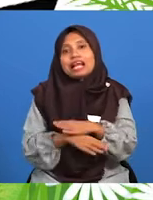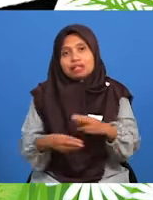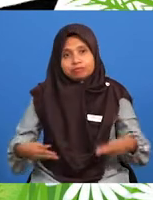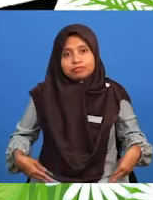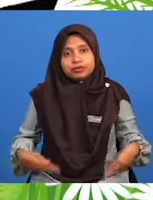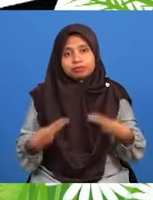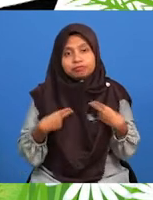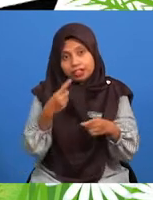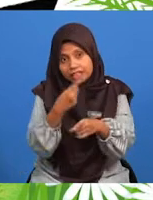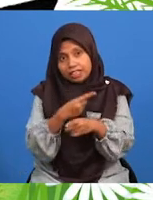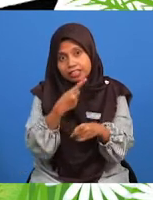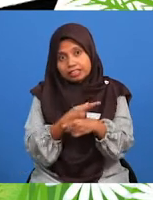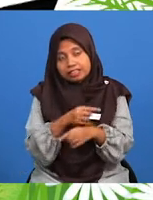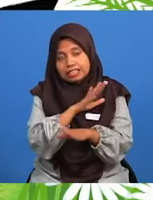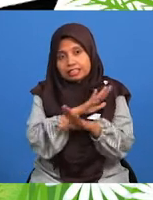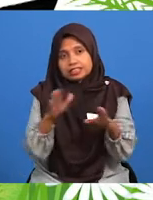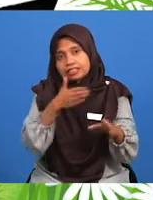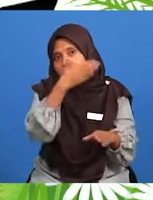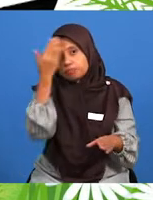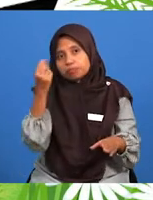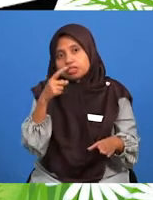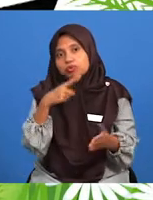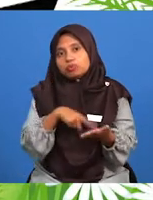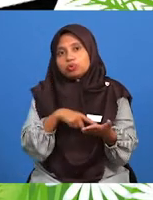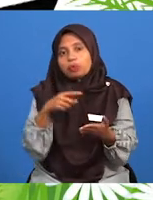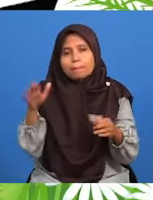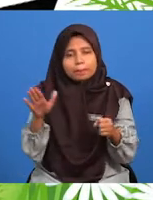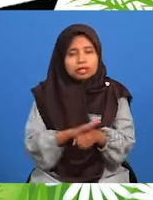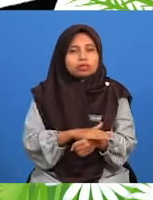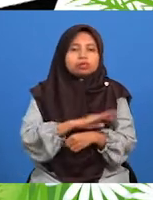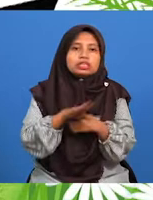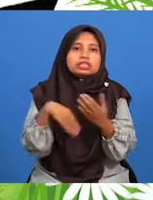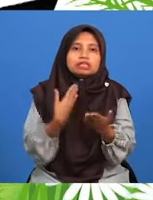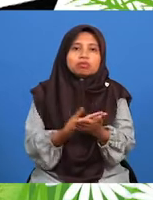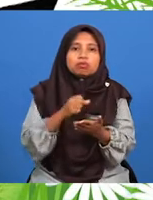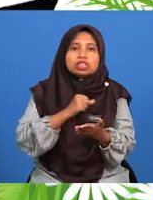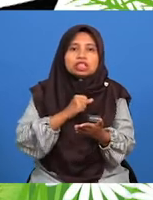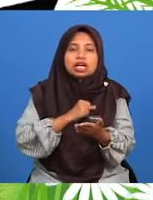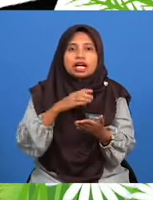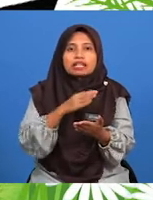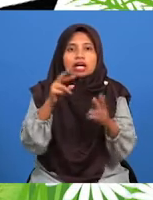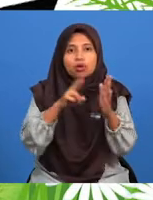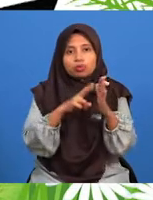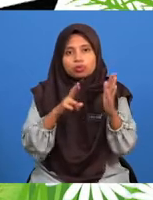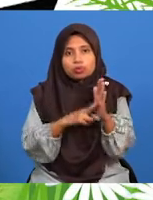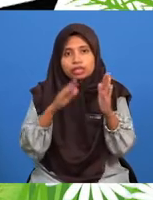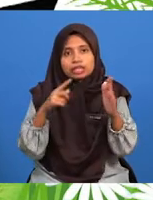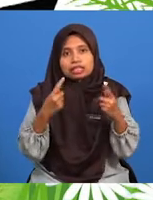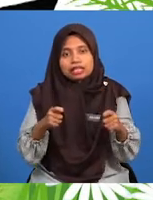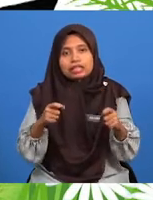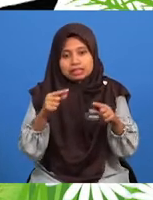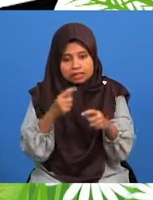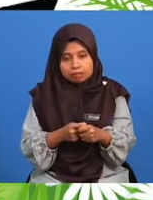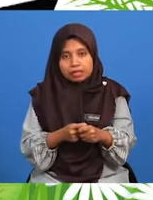kehidupan seharian, kan? Jangan lupa untuk memenuhi semua syarat dan rukun yang telah ditetapkannya